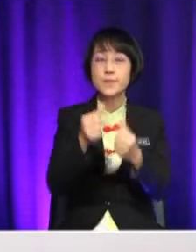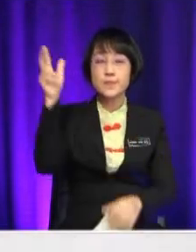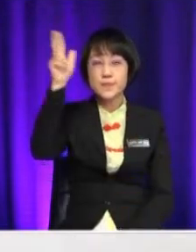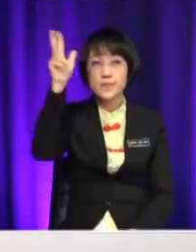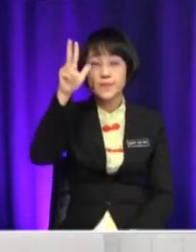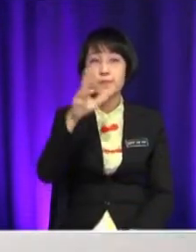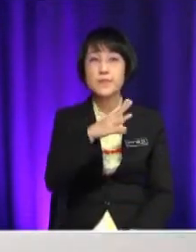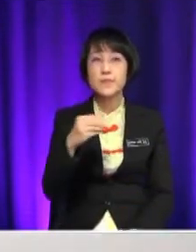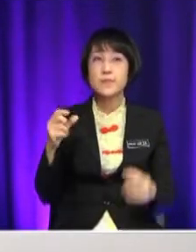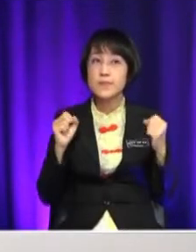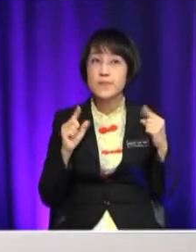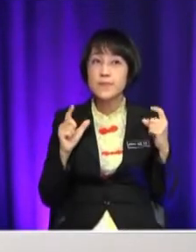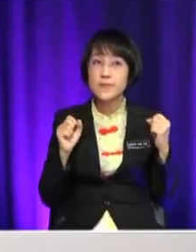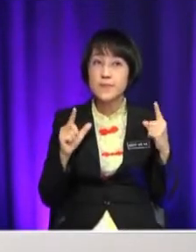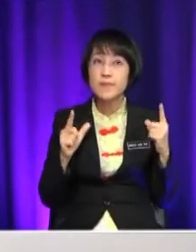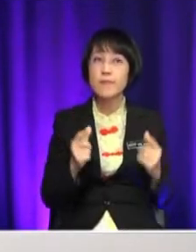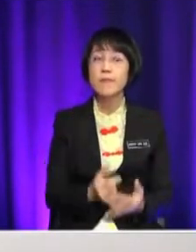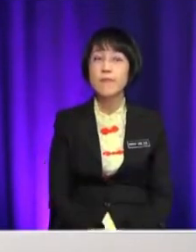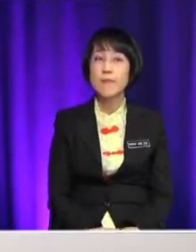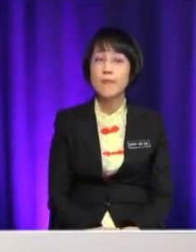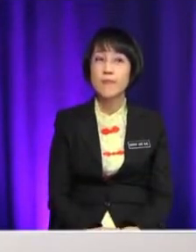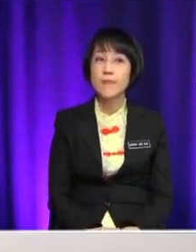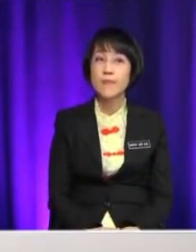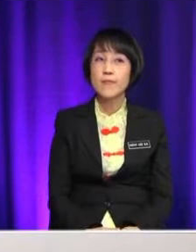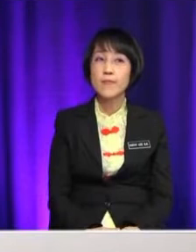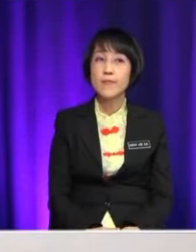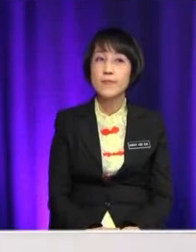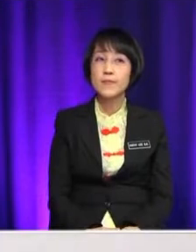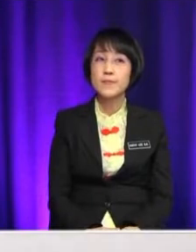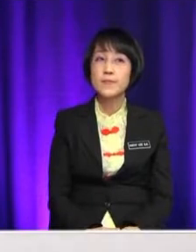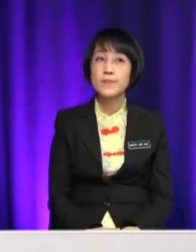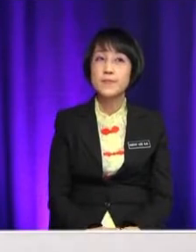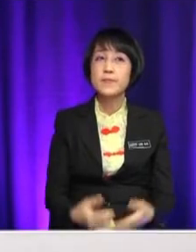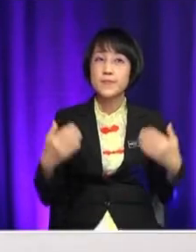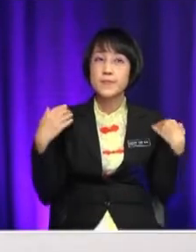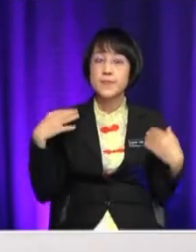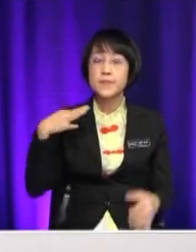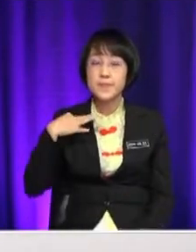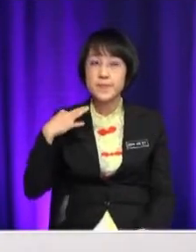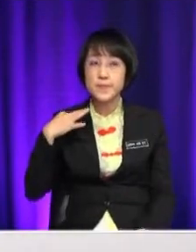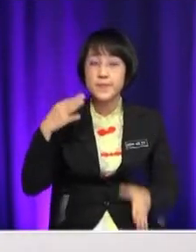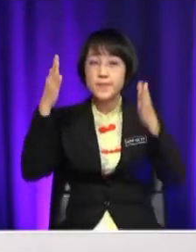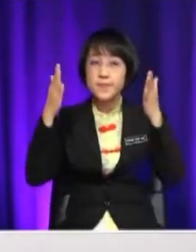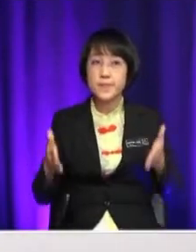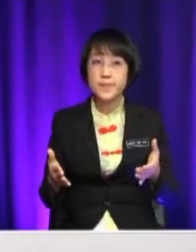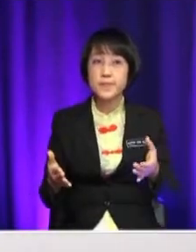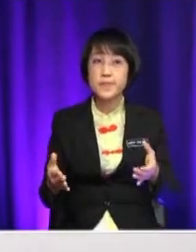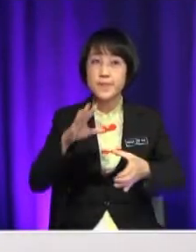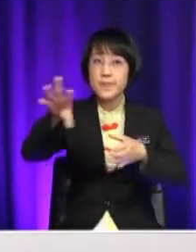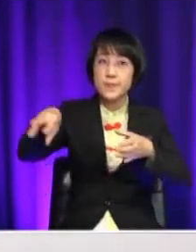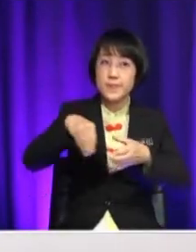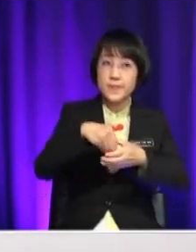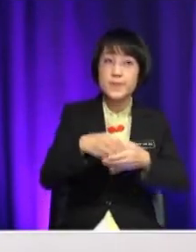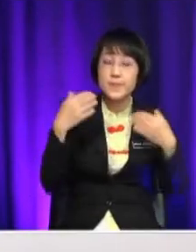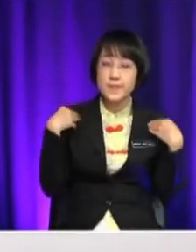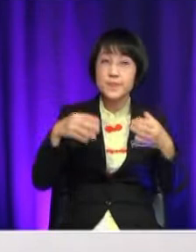berjumlah lebih daripada 5,000 orang serta sukarelawan Trash Hero Langkawi di luar negara lebih